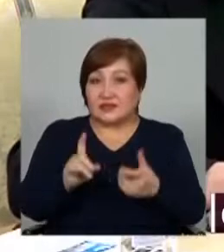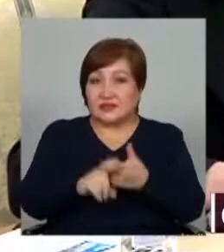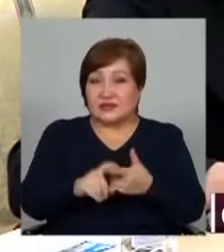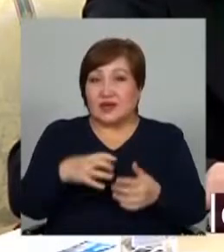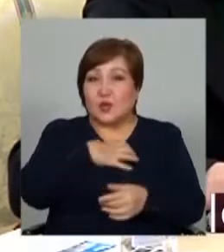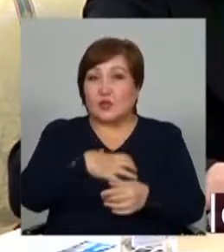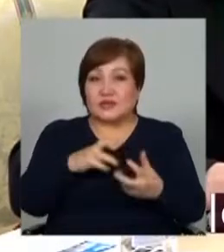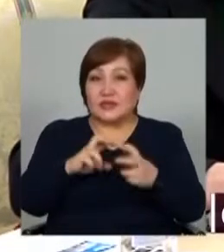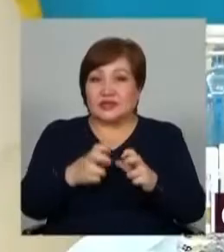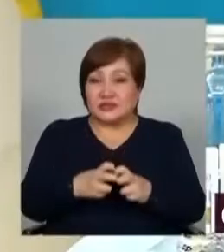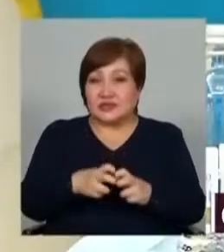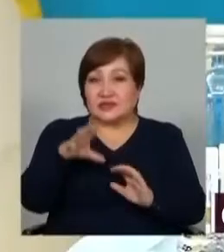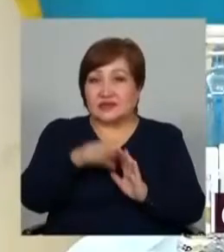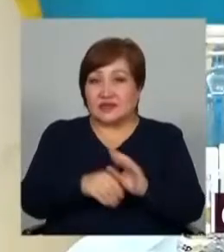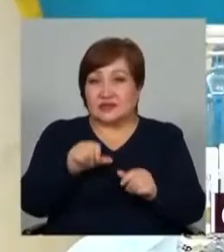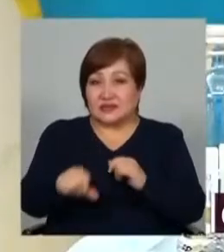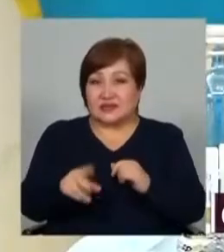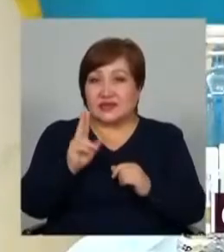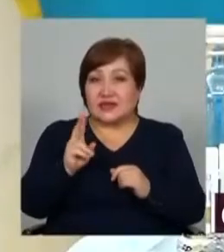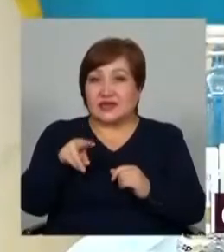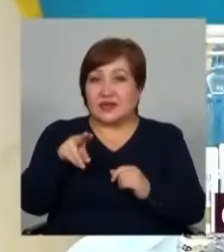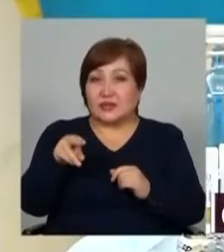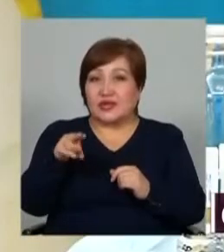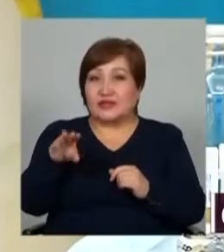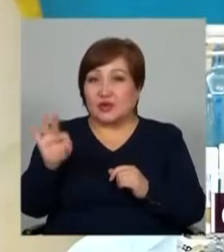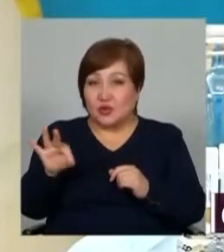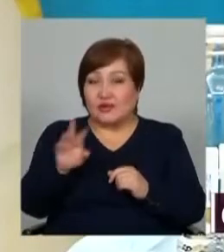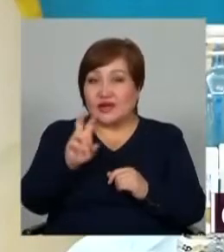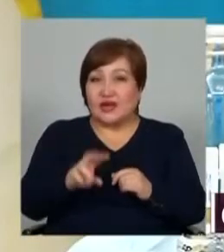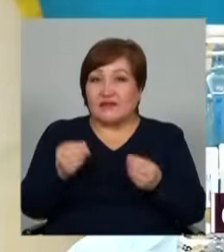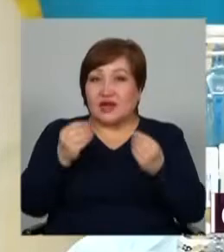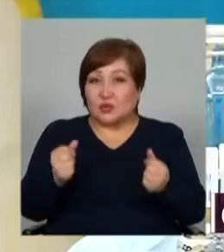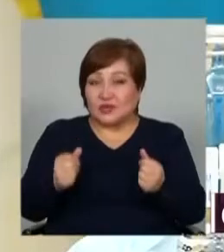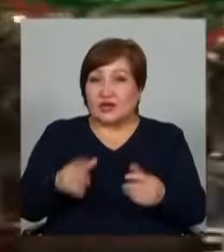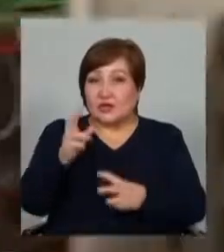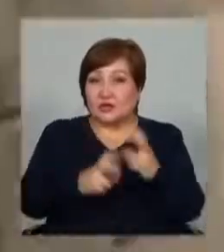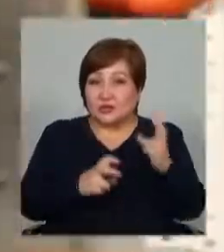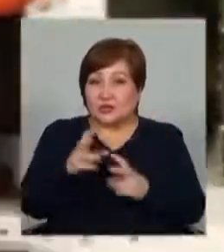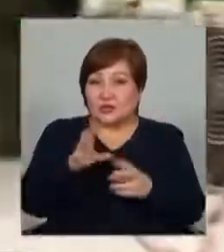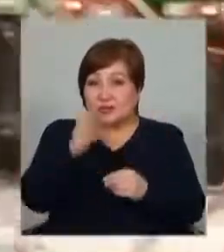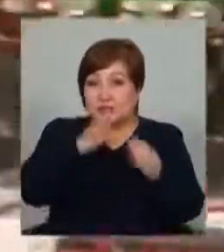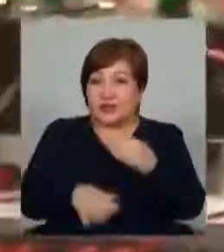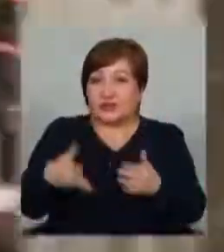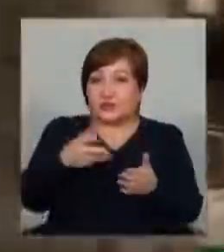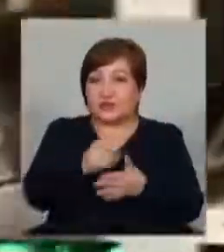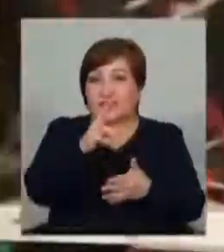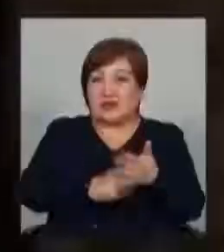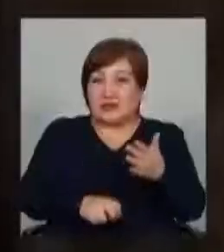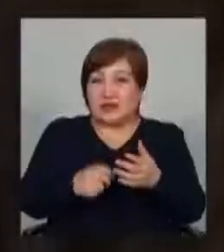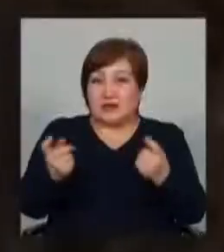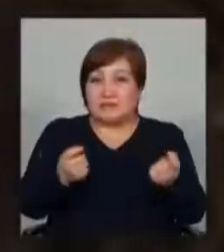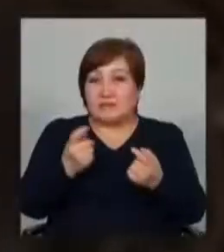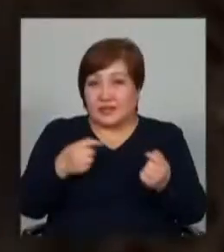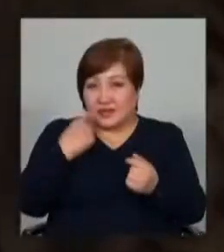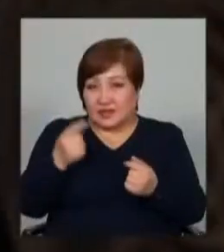қарастырды. Соның ішінде әсіресе криптовалюта өндірумен айналысатындардың мемлекетке төлейтін салығы мардымсыз екеніне басымдық берілді. Ал